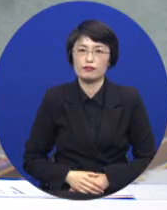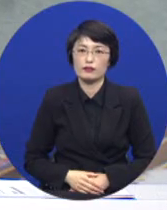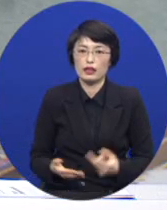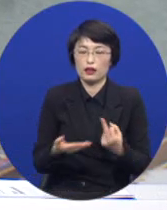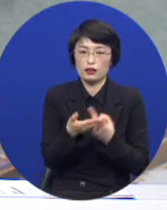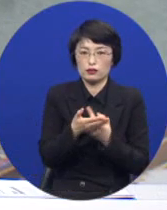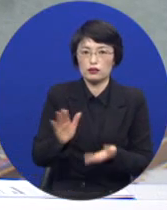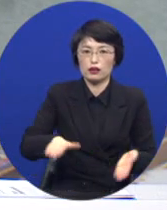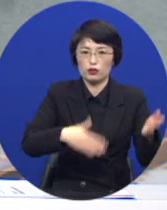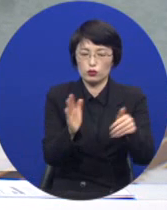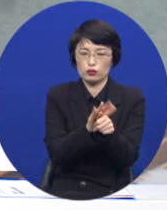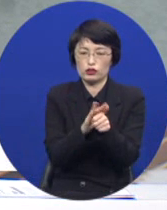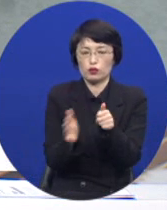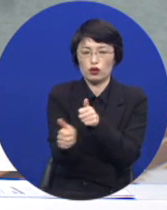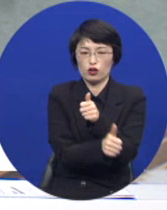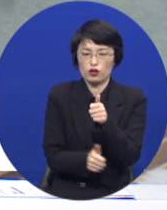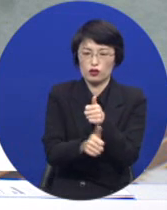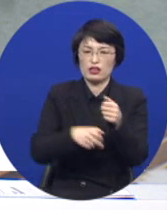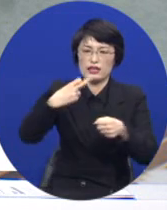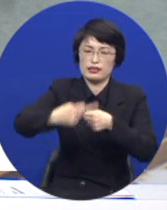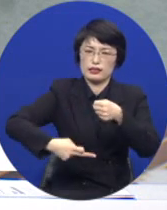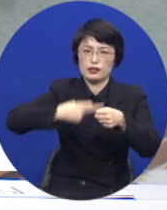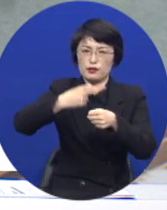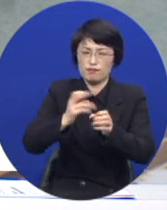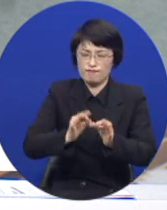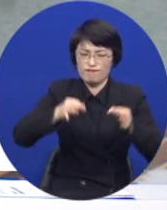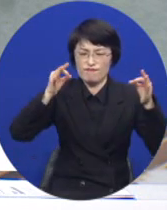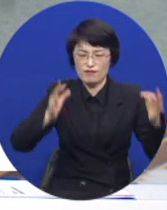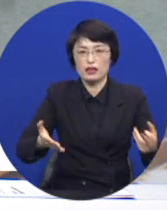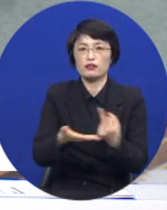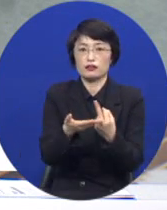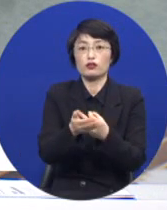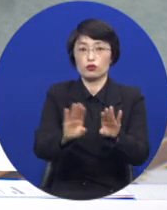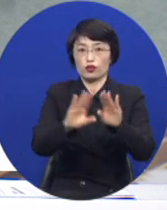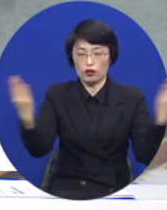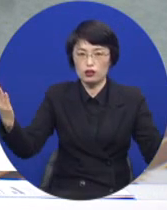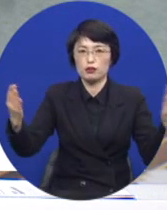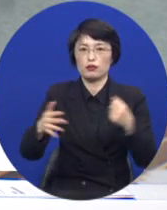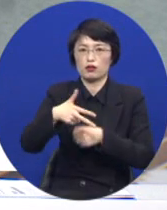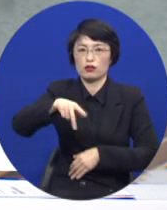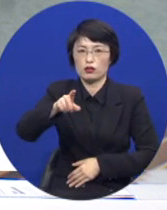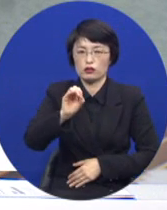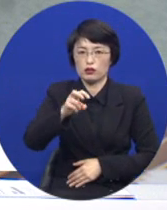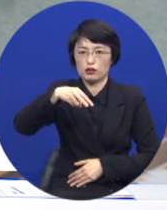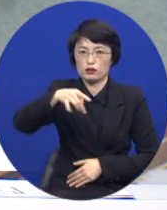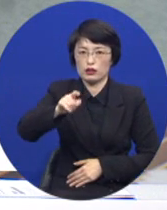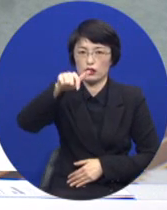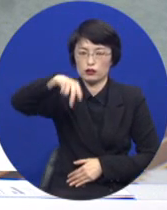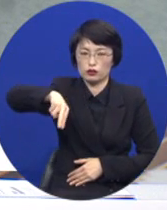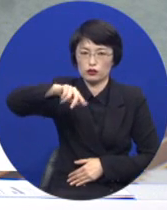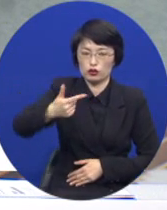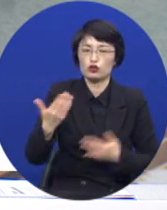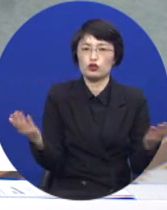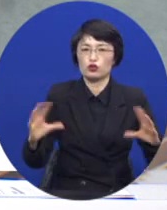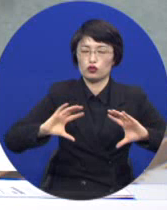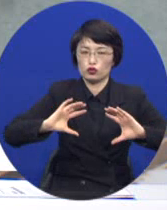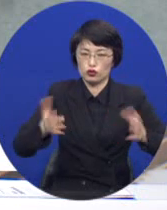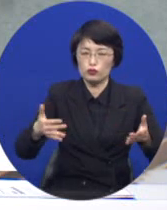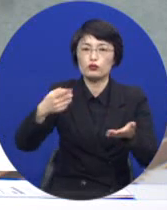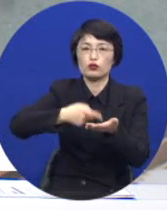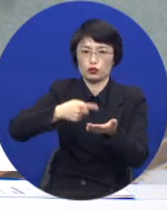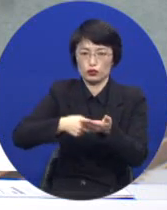제주 특별 약소 지원 위원회가 12년만에 제주에서 열리면서 이 정세균 국무총리가 제주를 방문했습니다